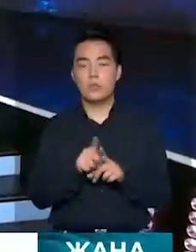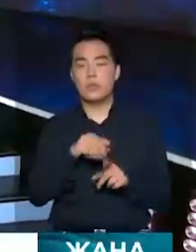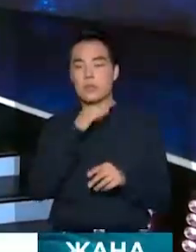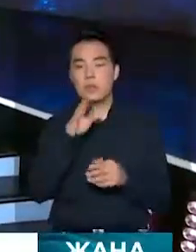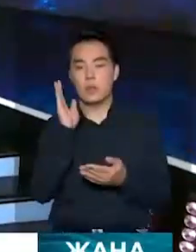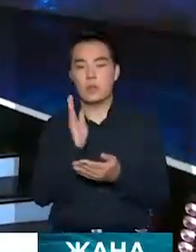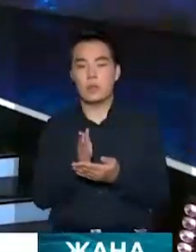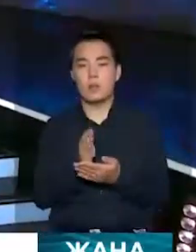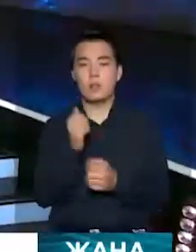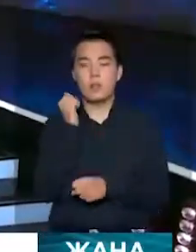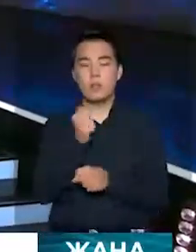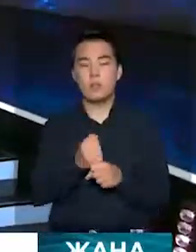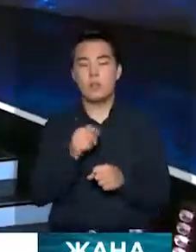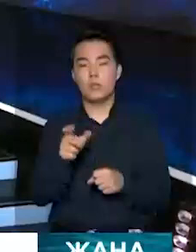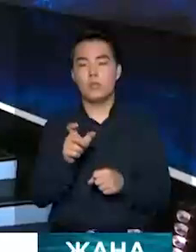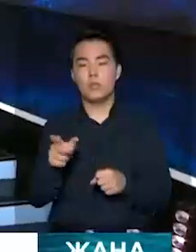біз мынау